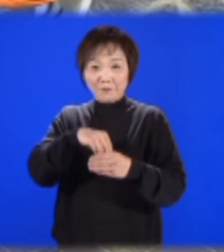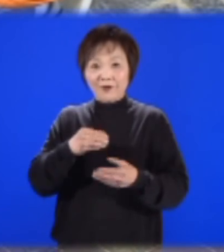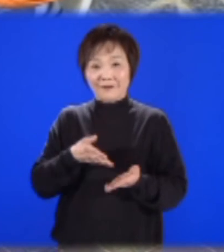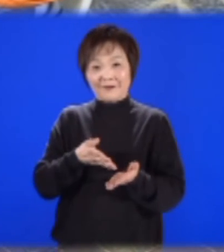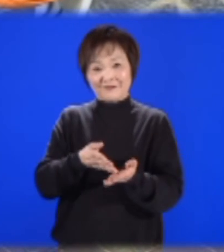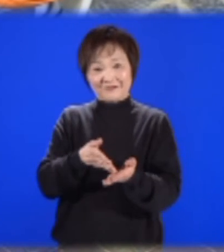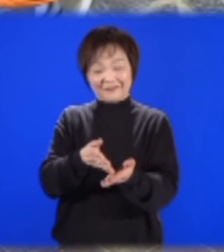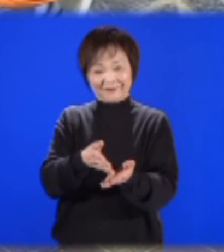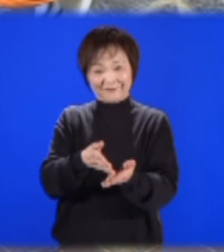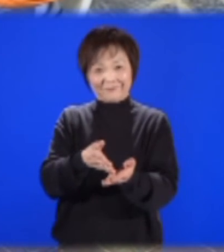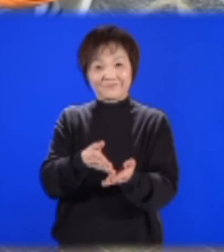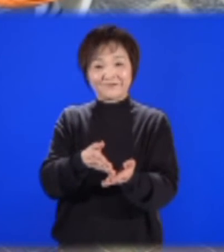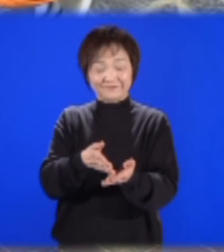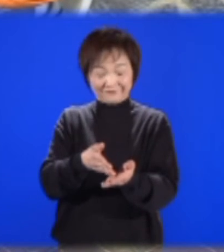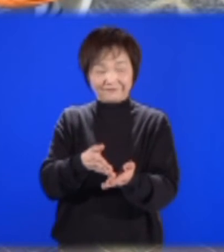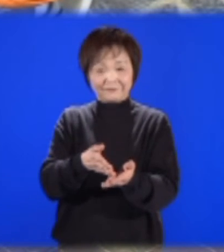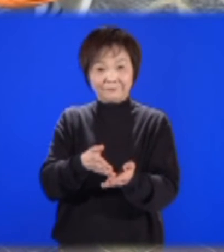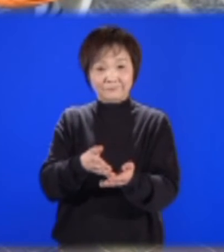しています。